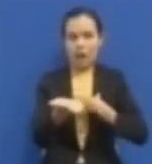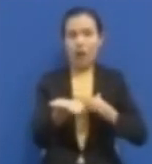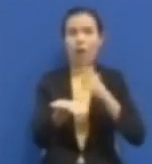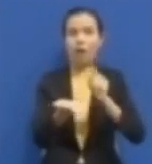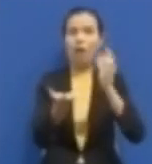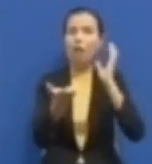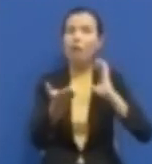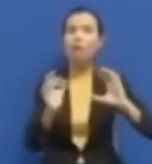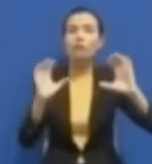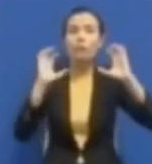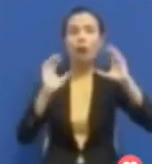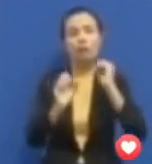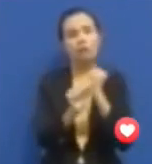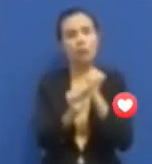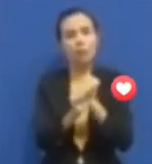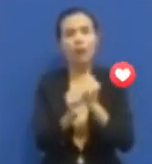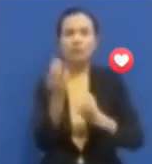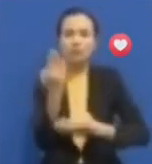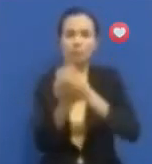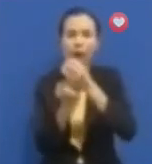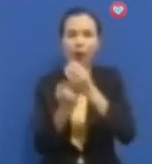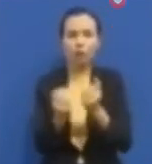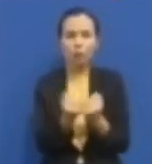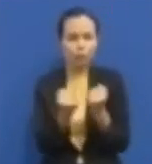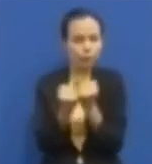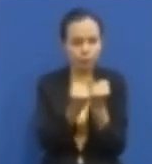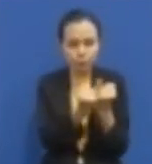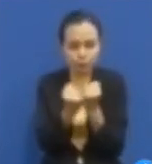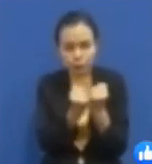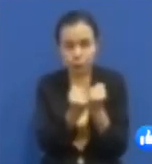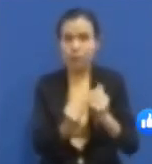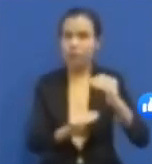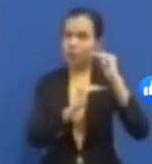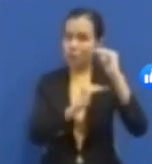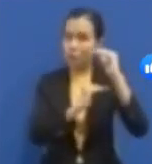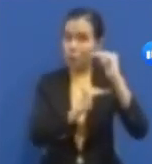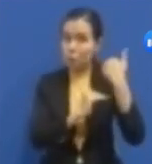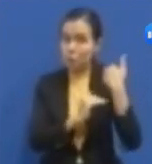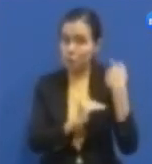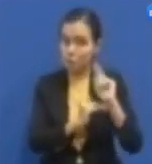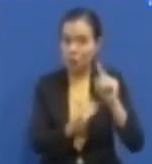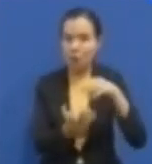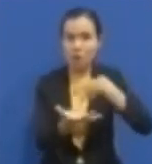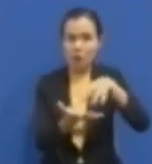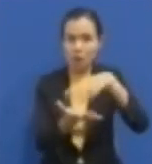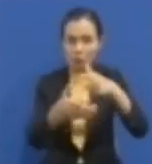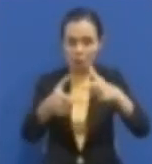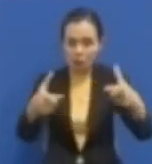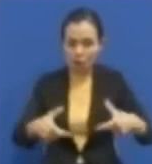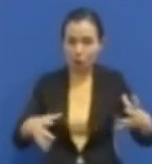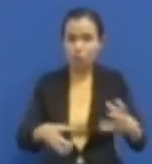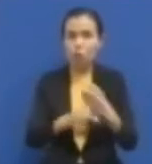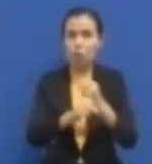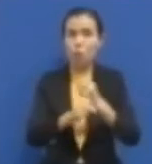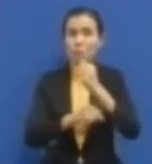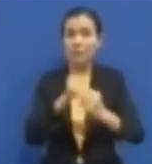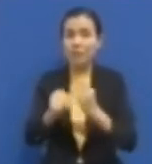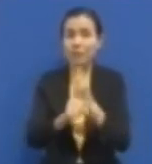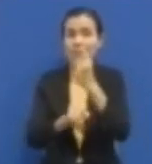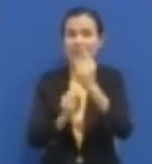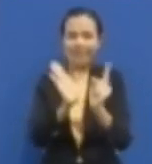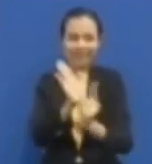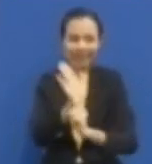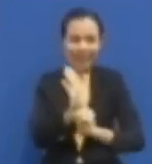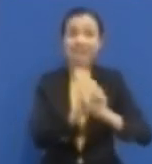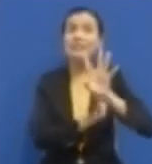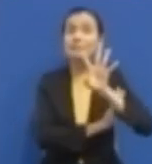รัฐบาลได้ทำงานกับสภาอย่างใกล้ชิดจึงได้กำหนดว่าจะต้องมีการรายงานปีละ4ครั้งนะครับ